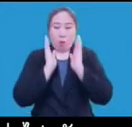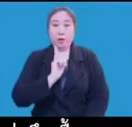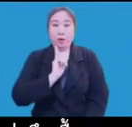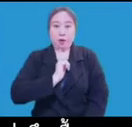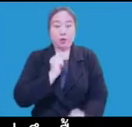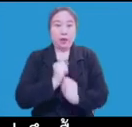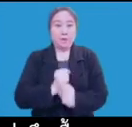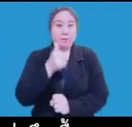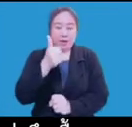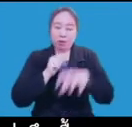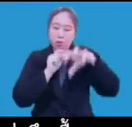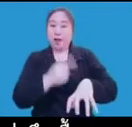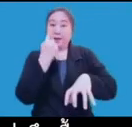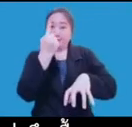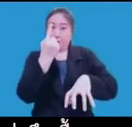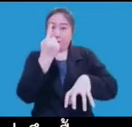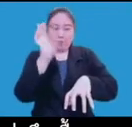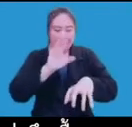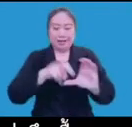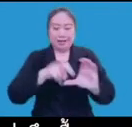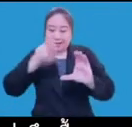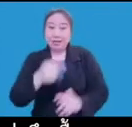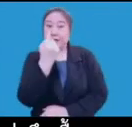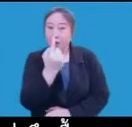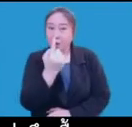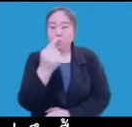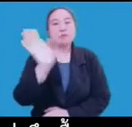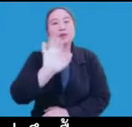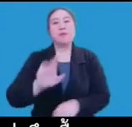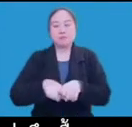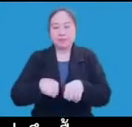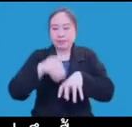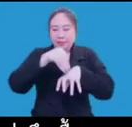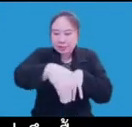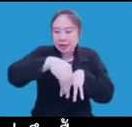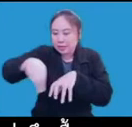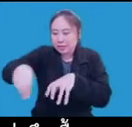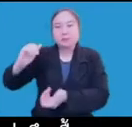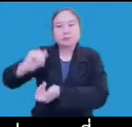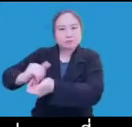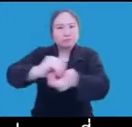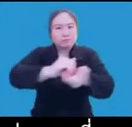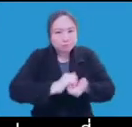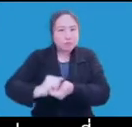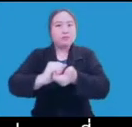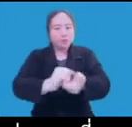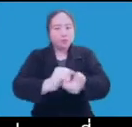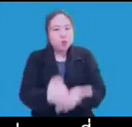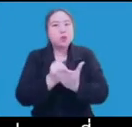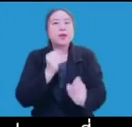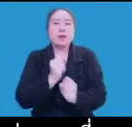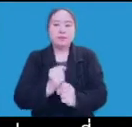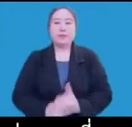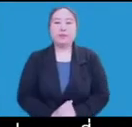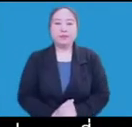เดียวนะฮะไม่ใช่ว่าสภาพัฒน์หน่วยงานเดียวหรือว่าเน็กเทคหน่วยงานเดียวมันเป็นลักษณะเครือข่ายภาคีที่ต้องร่วมด้วยช่วยกันทำนะ